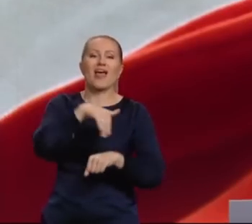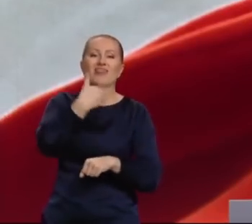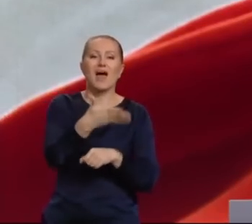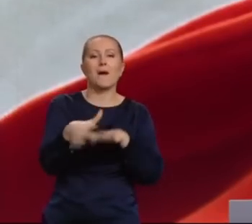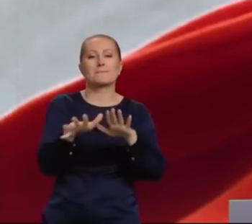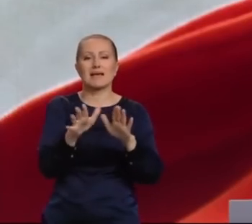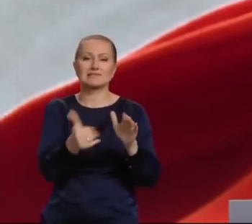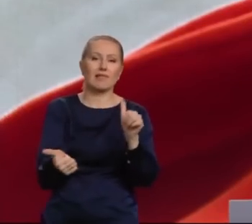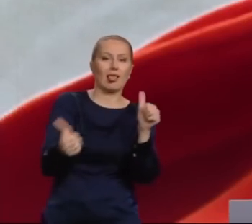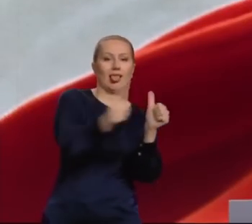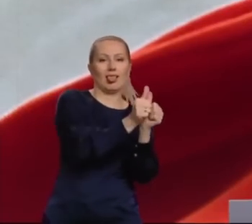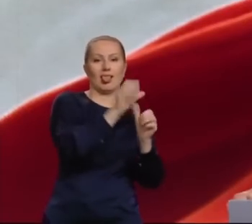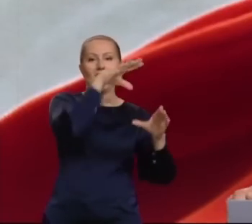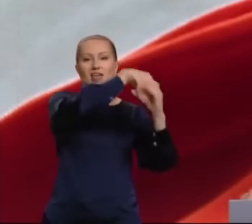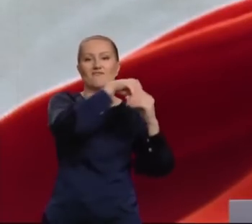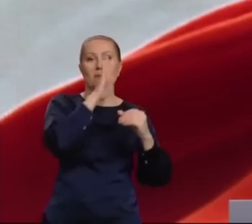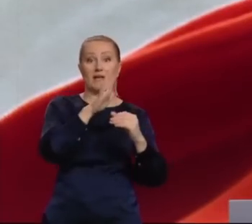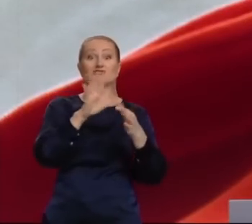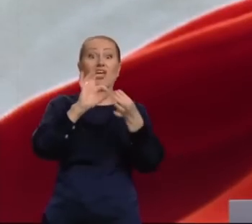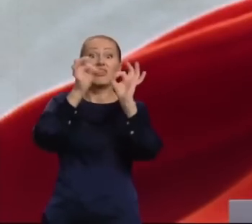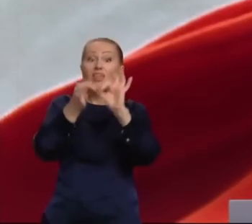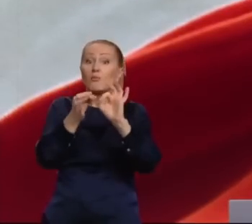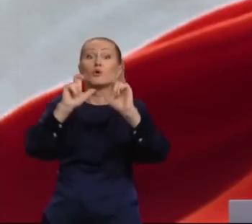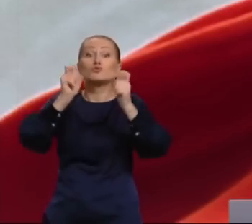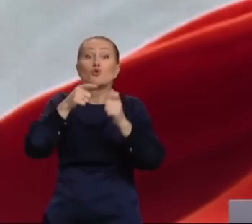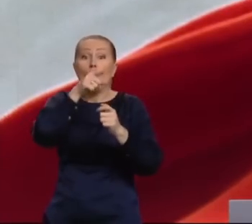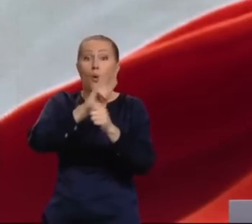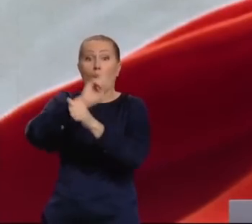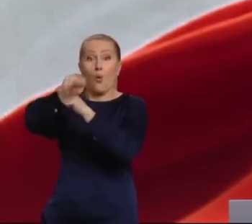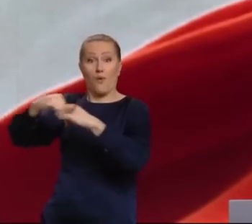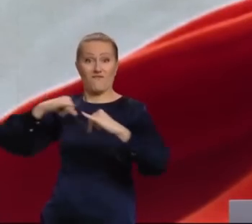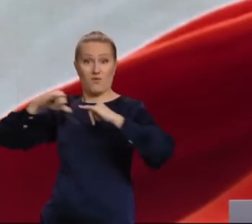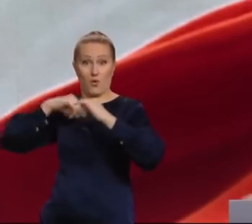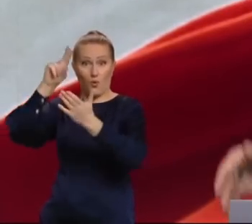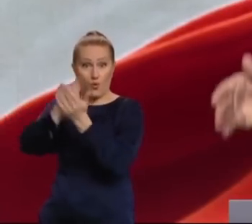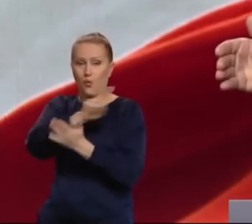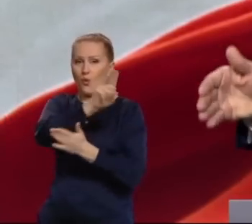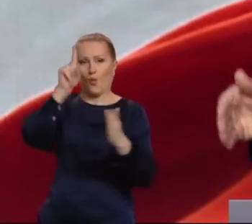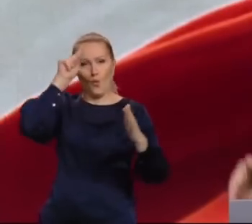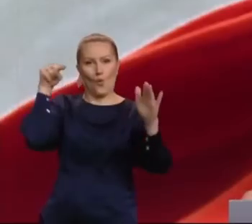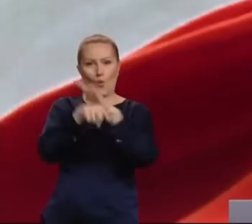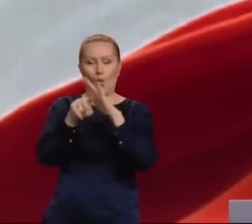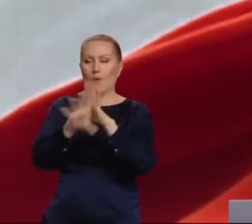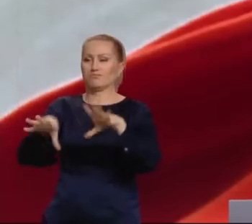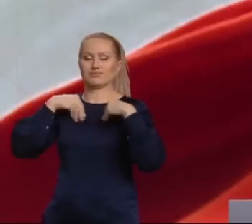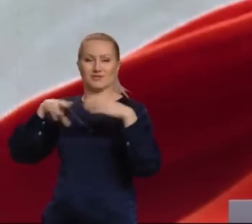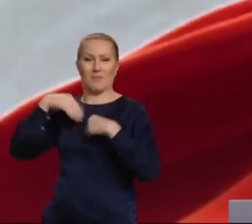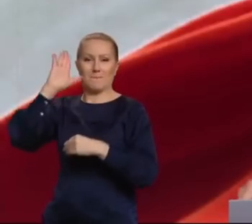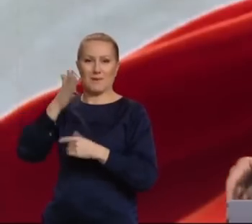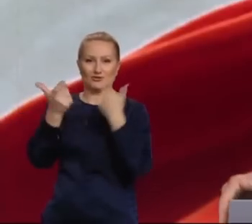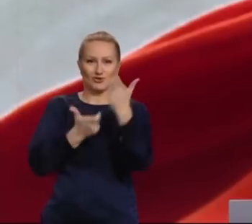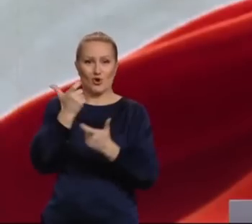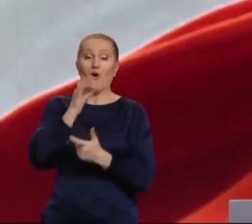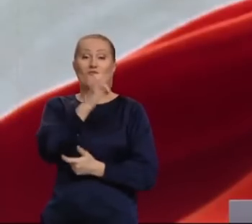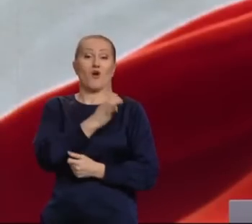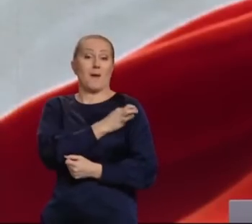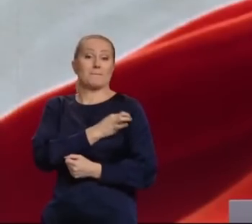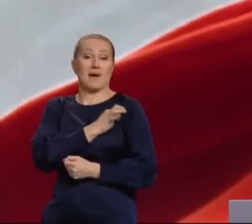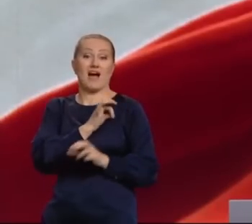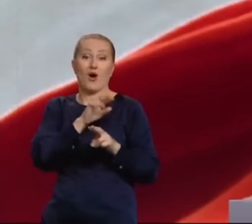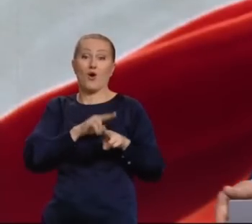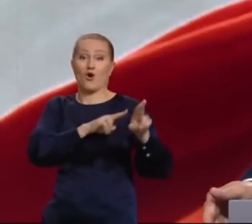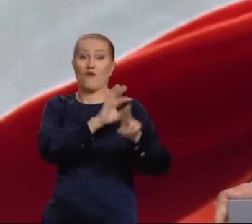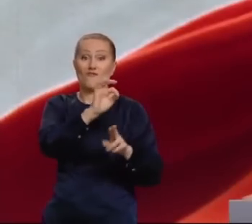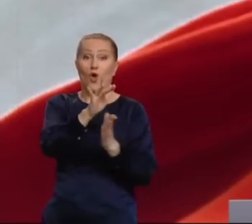co? Za to, że gdyby doszedł do władzy, będzie przyjmował nielegalnych imigrantów. Partia Tuska w Unii już